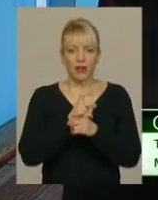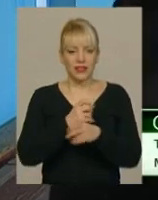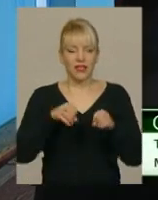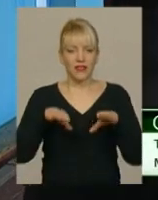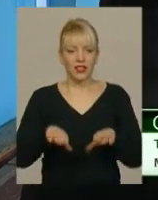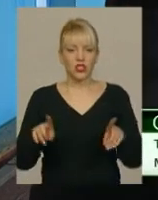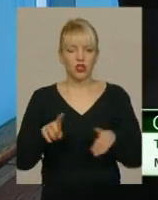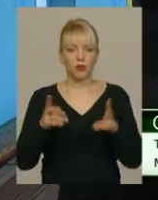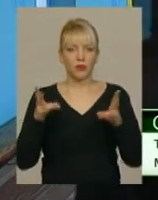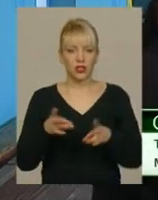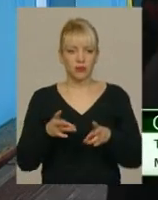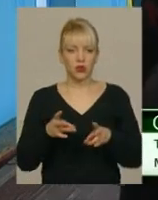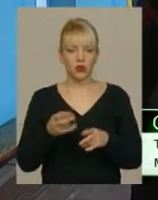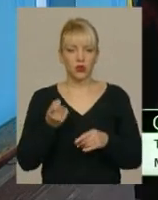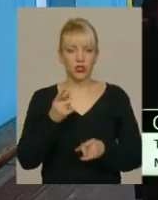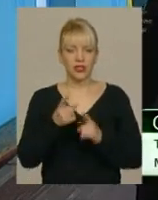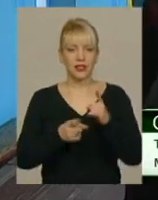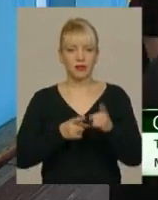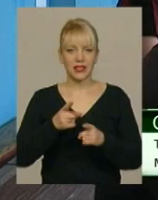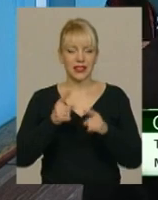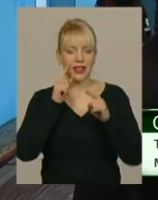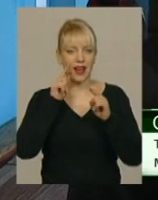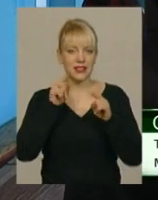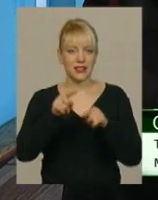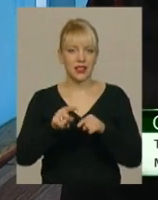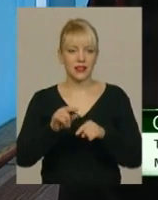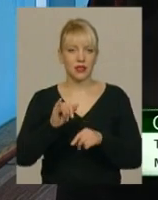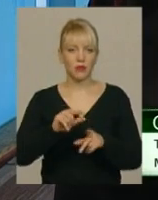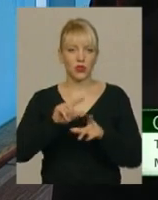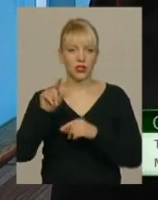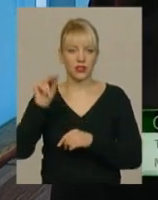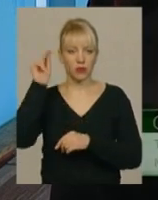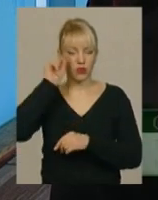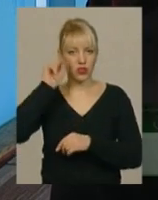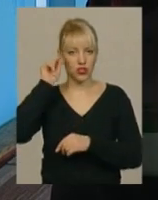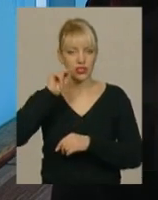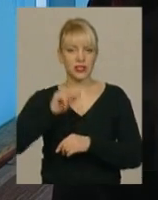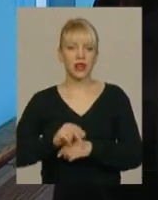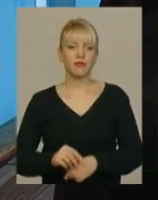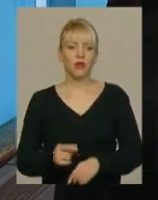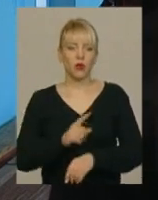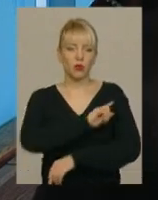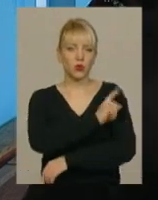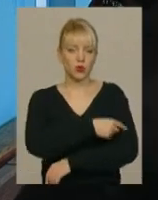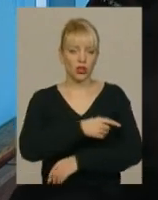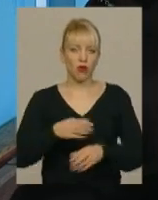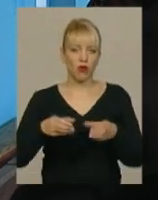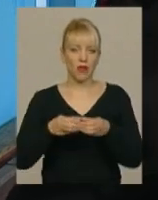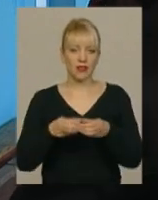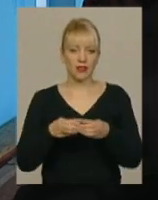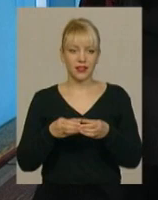потрібно трошки змінити акцент, поїхати повчитись у досвід потужної команди